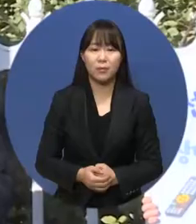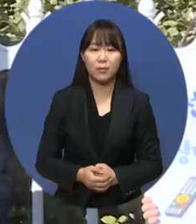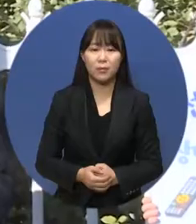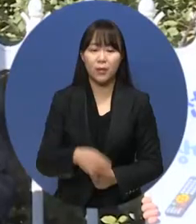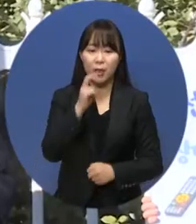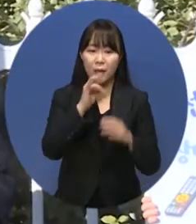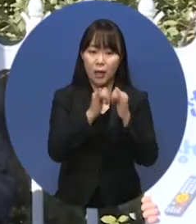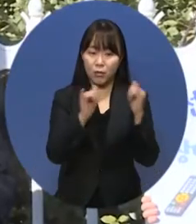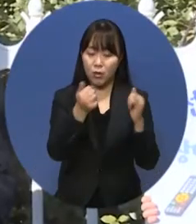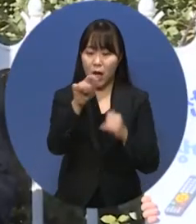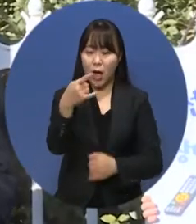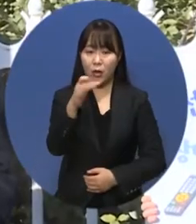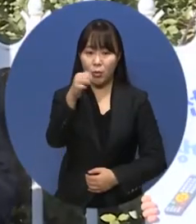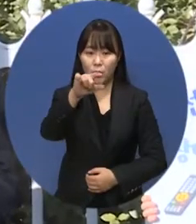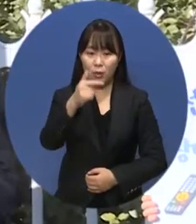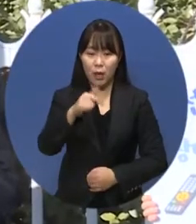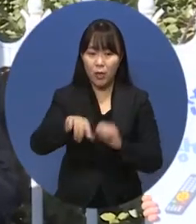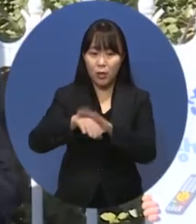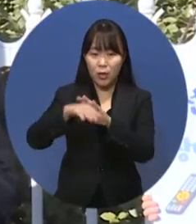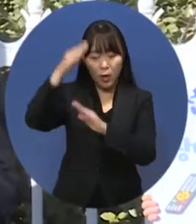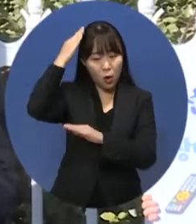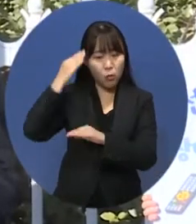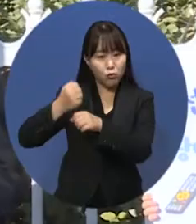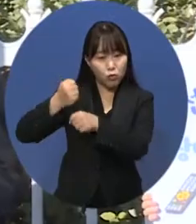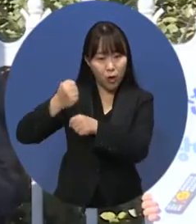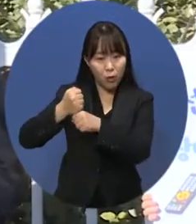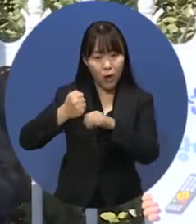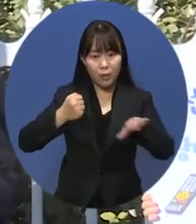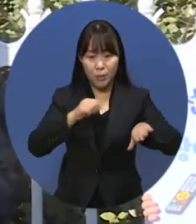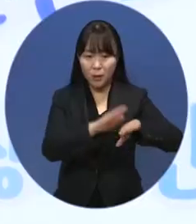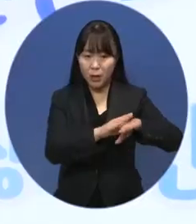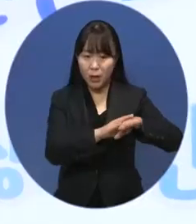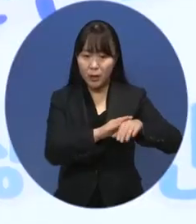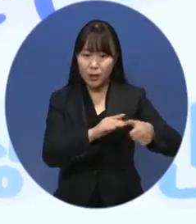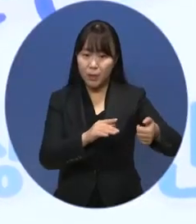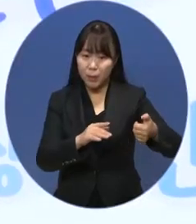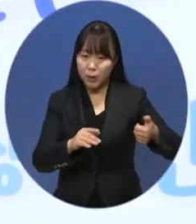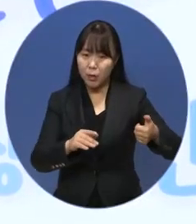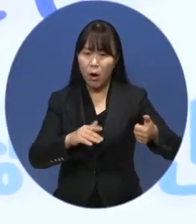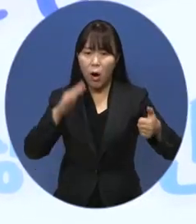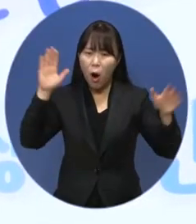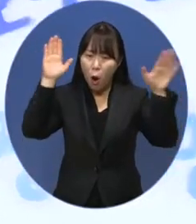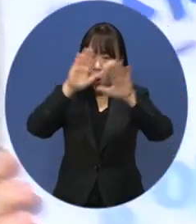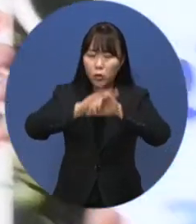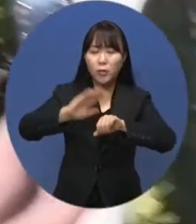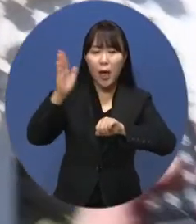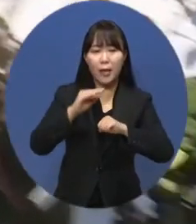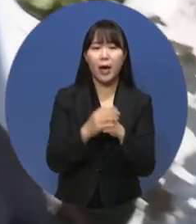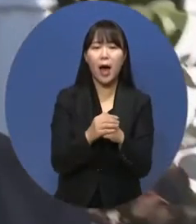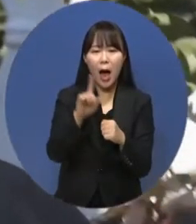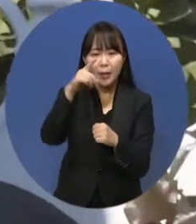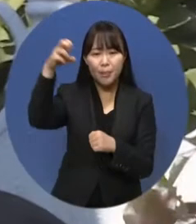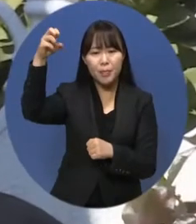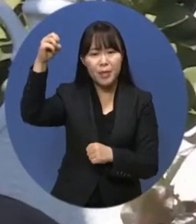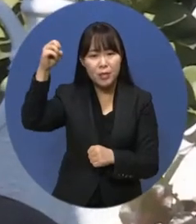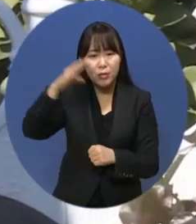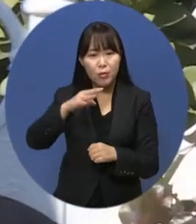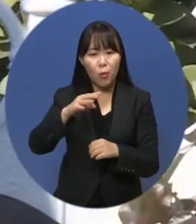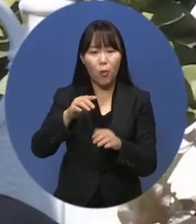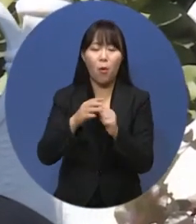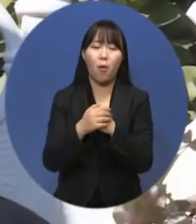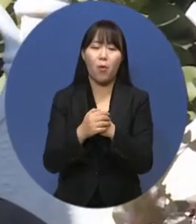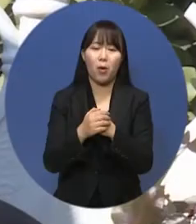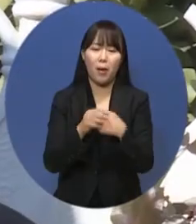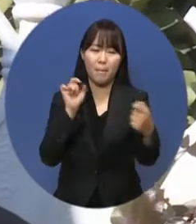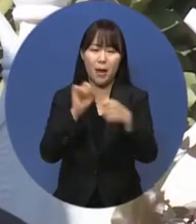가수 아동 그는 한 손에 검은 우산과 리모컨을 들고 더 이상 얼음이 아닌 한 줄기 빛으로 다가서 겠다는